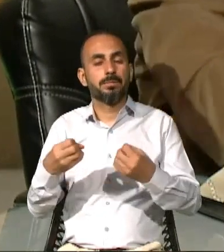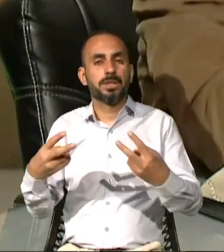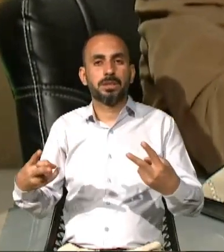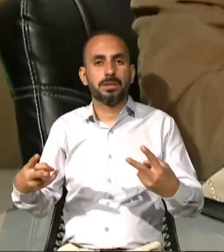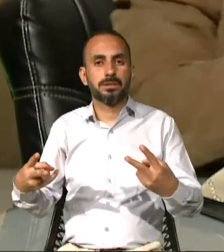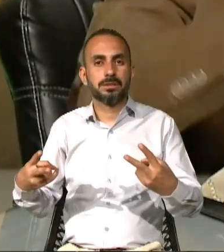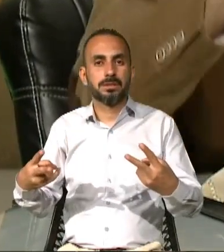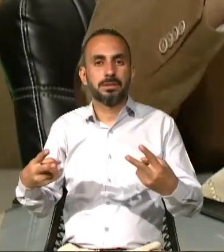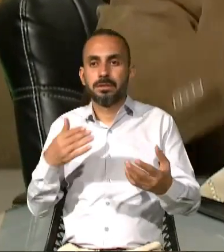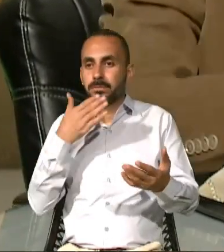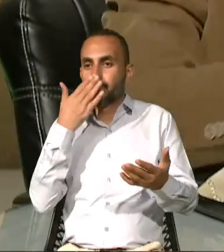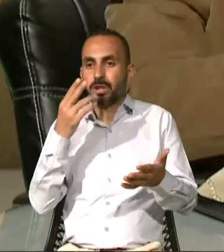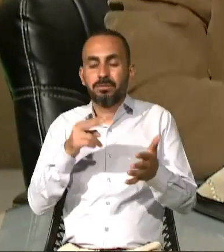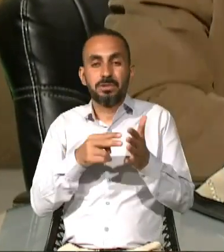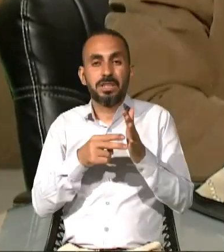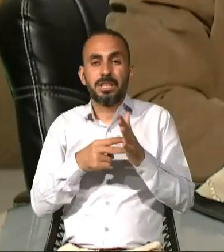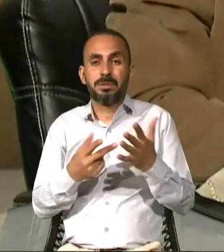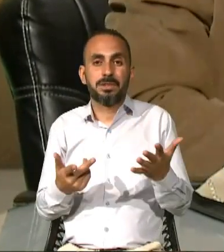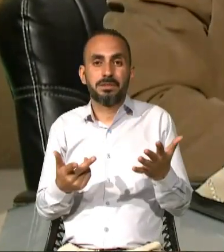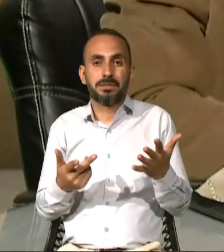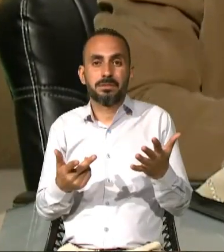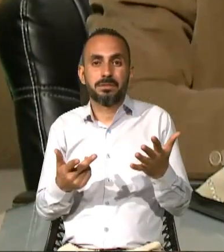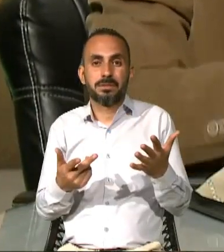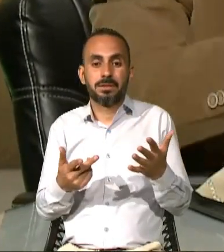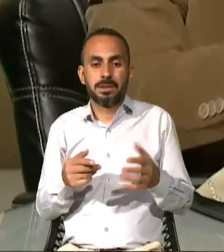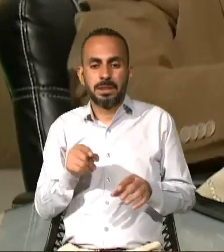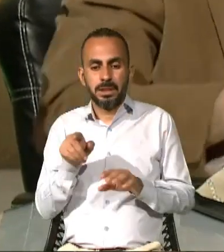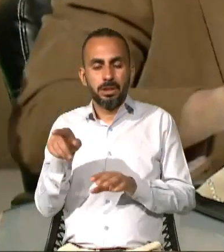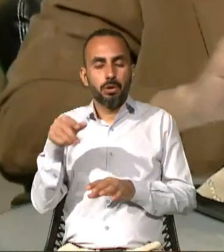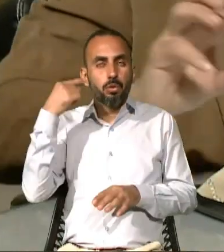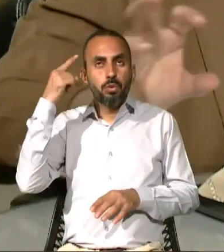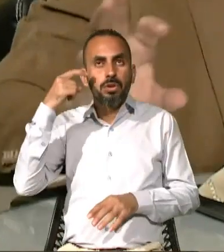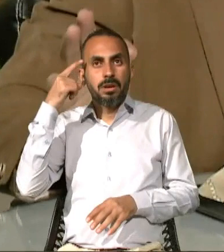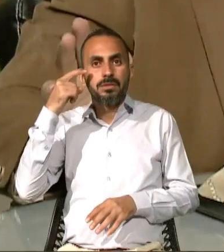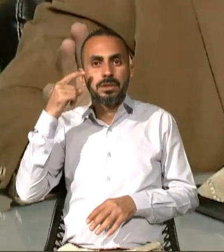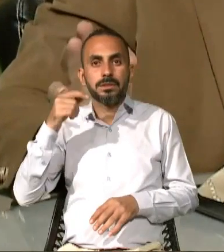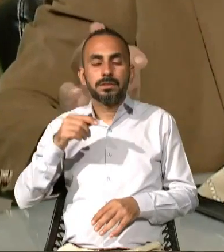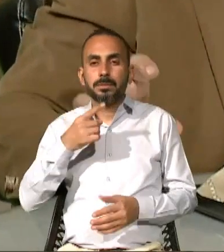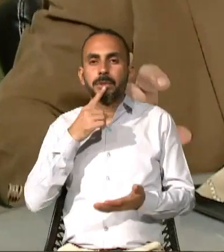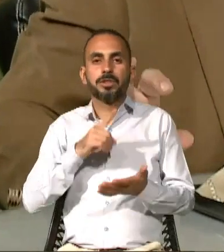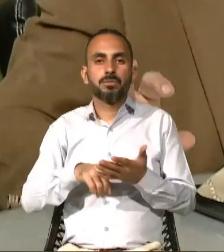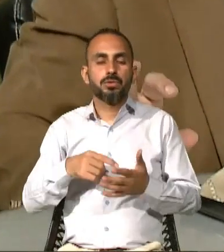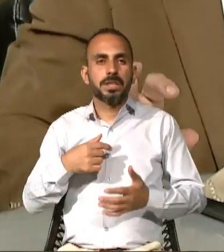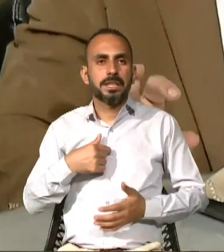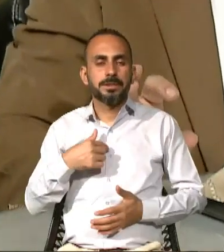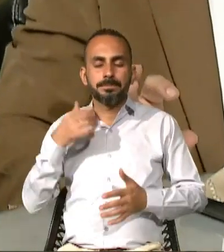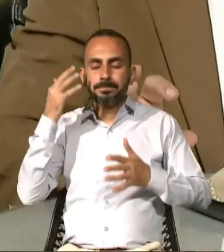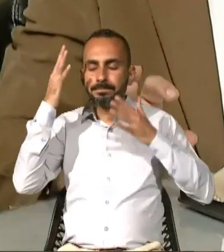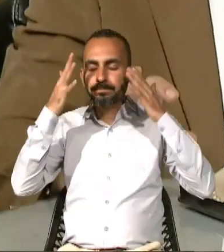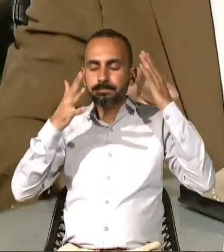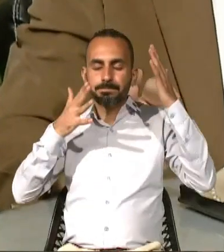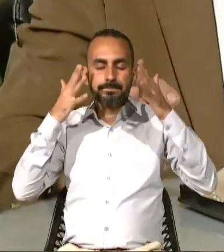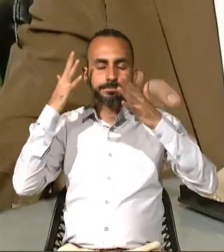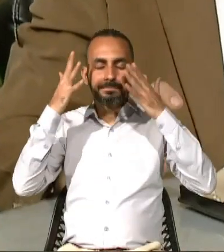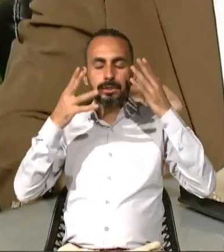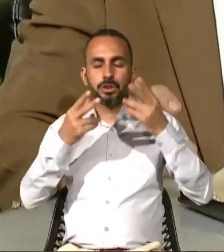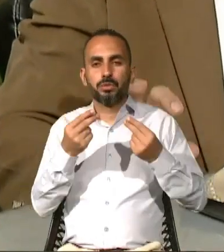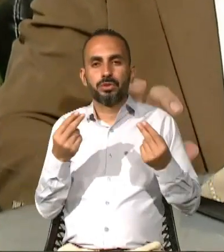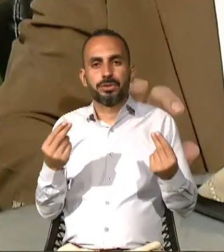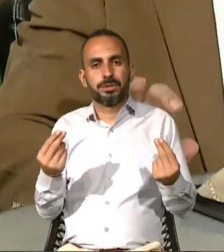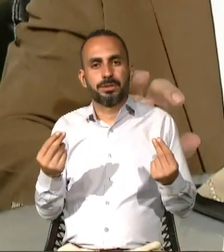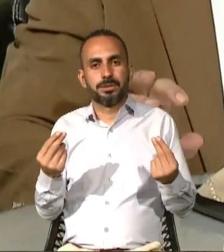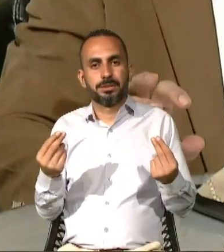وسكر وهموم الحياه، هل انا نفسي اتخذت في الحته دي؟ ويفاجئني.